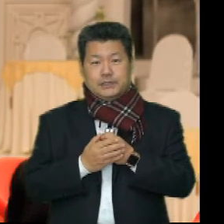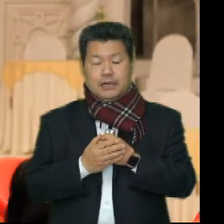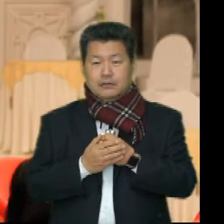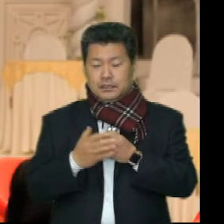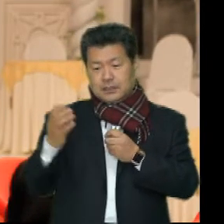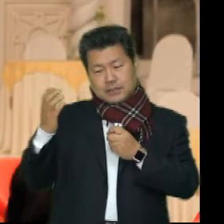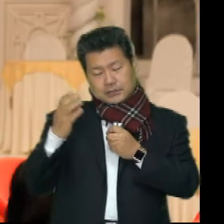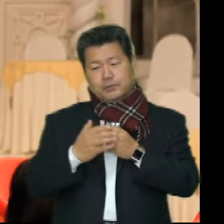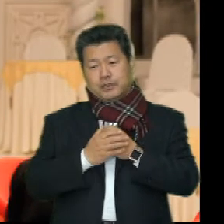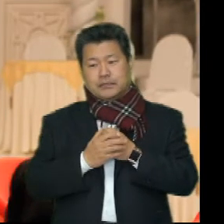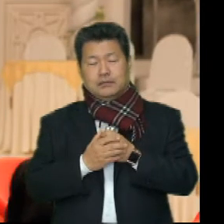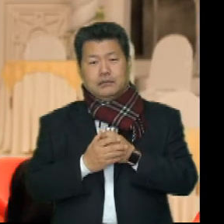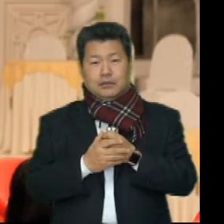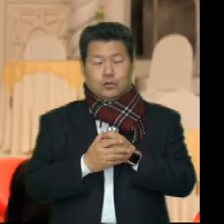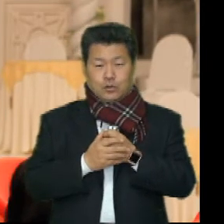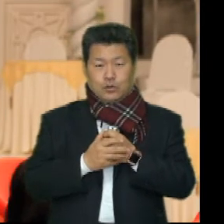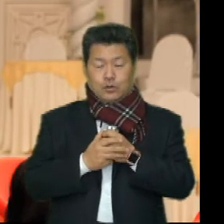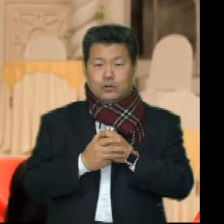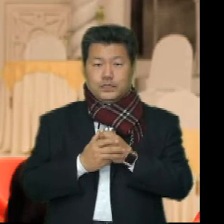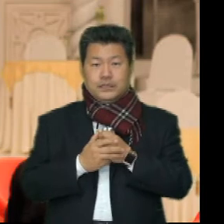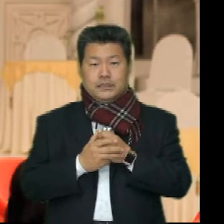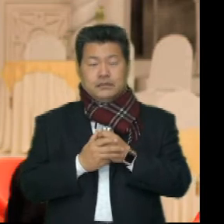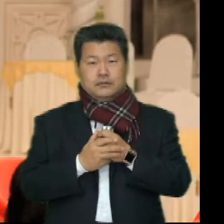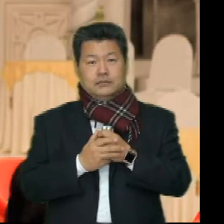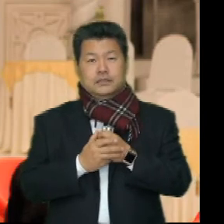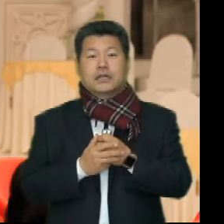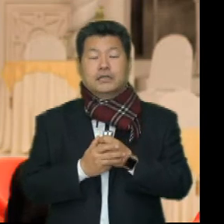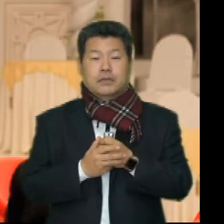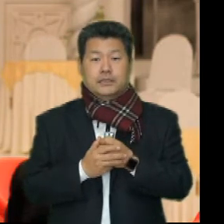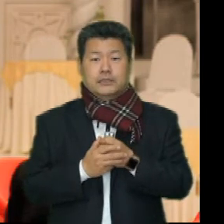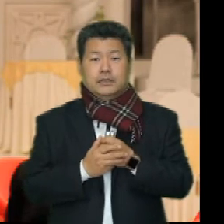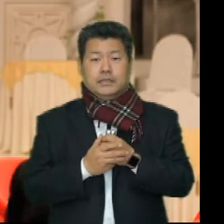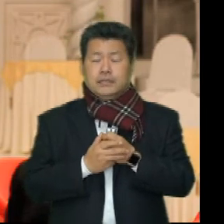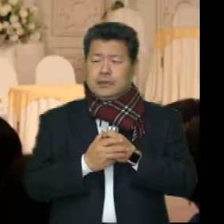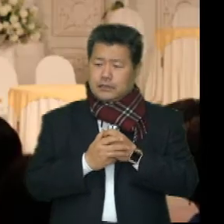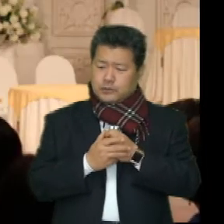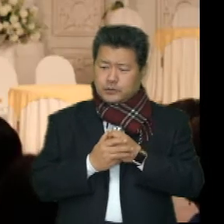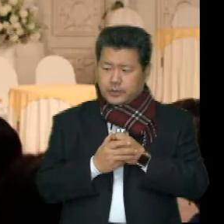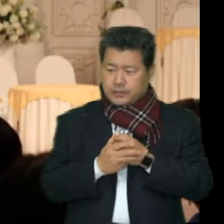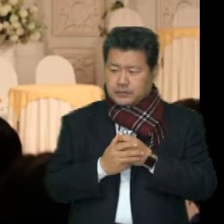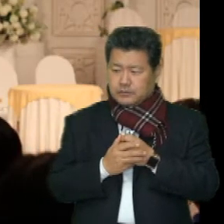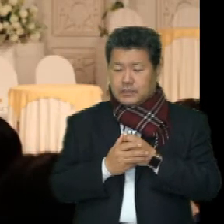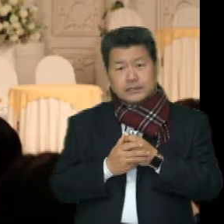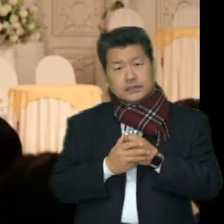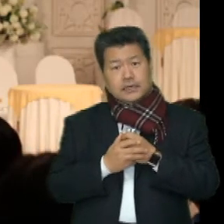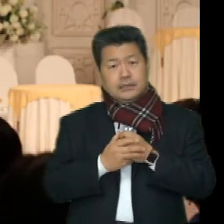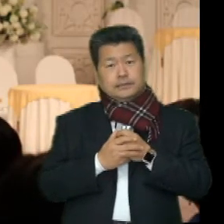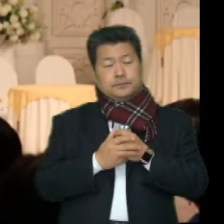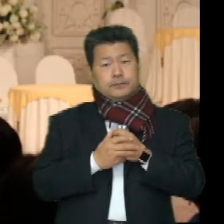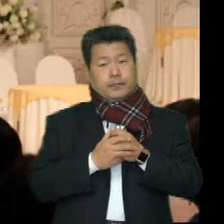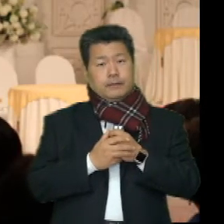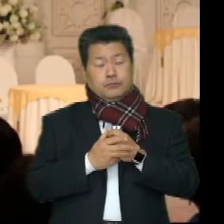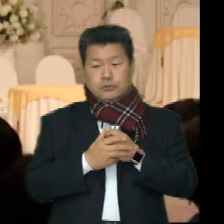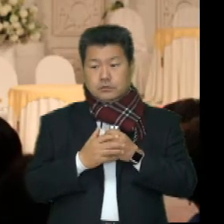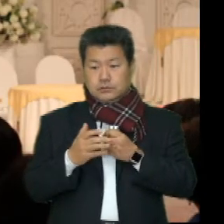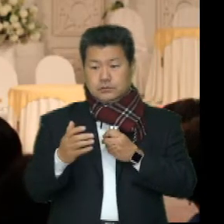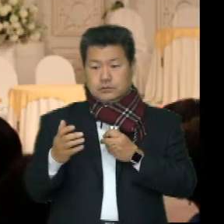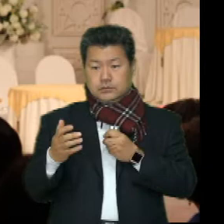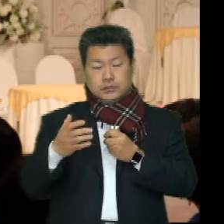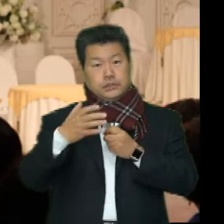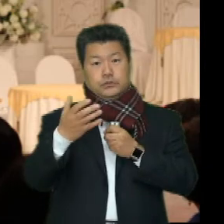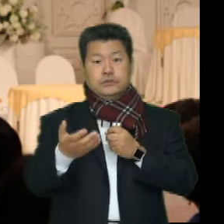되지 않았습니다. 근데 집에 와서 곰곰이 생각을 해봤죠. 그분이 왜 겁을 냈을까?